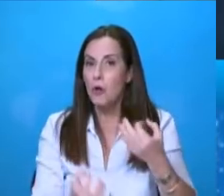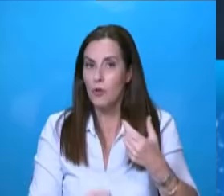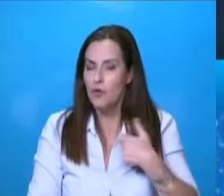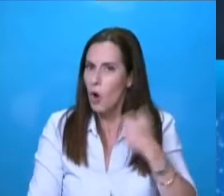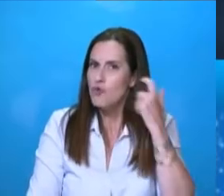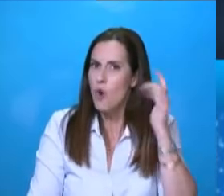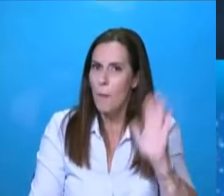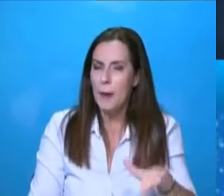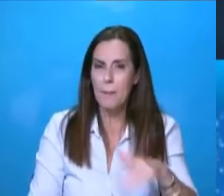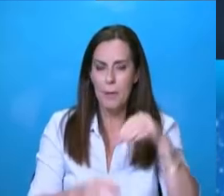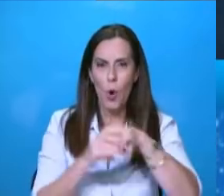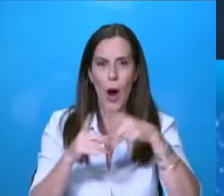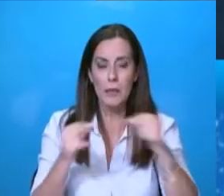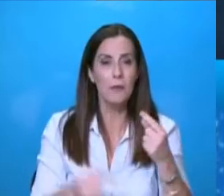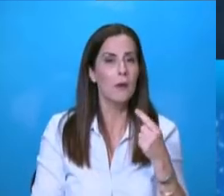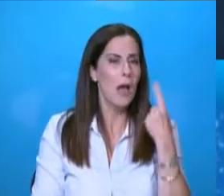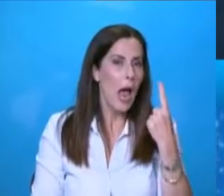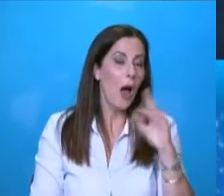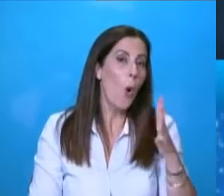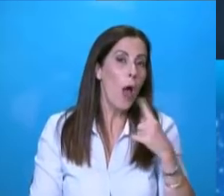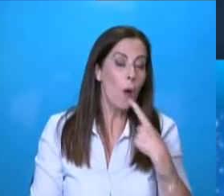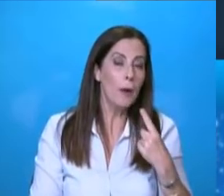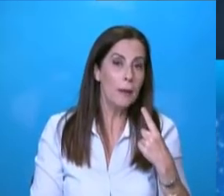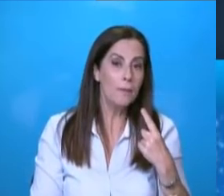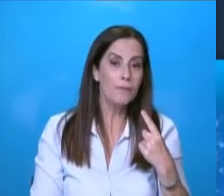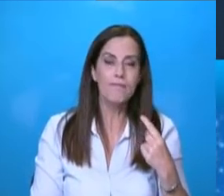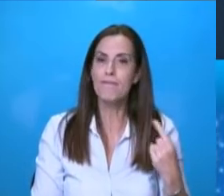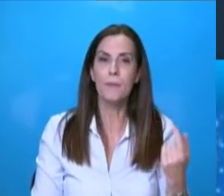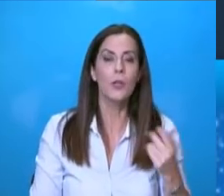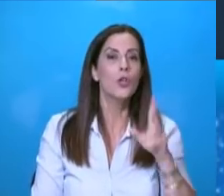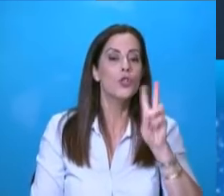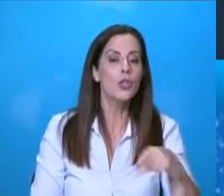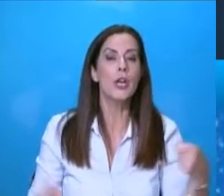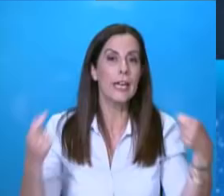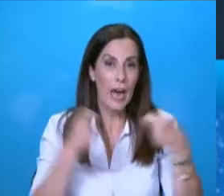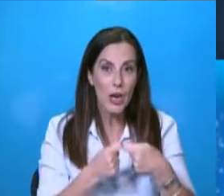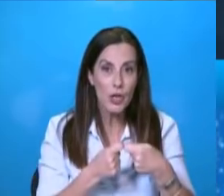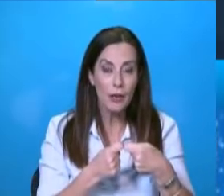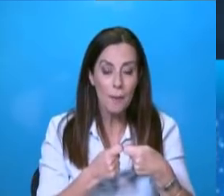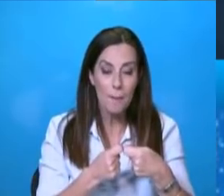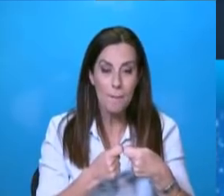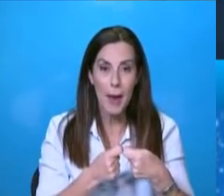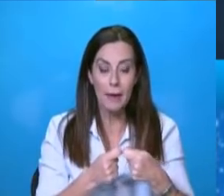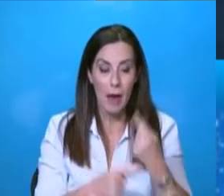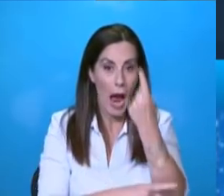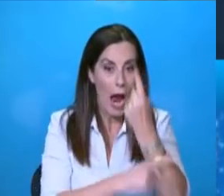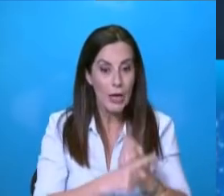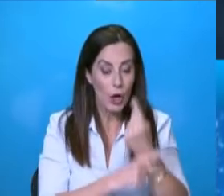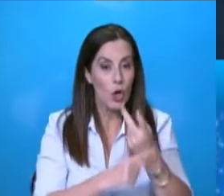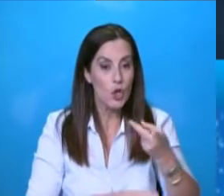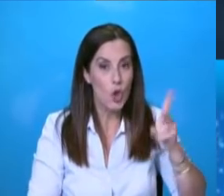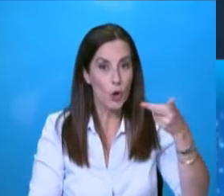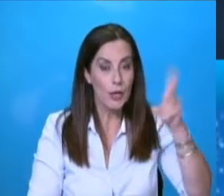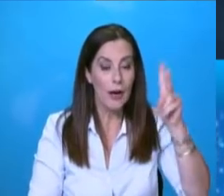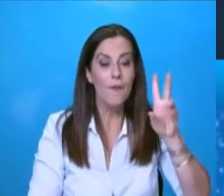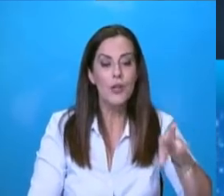שומעים מרצועת עזה. אחת הערכות מדברת על כך שאין לנתק בין הירי המתגבר לבין